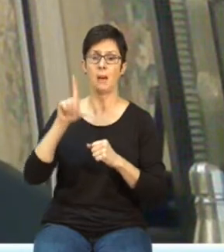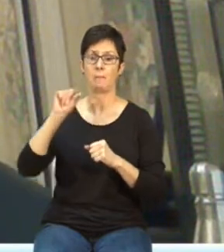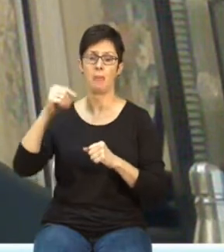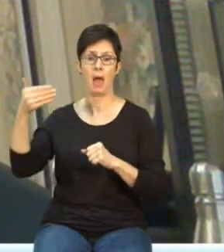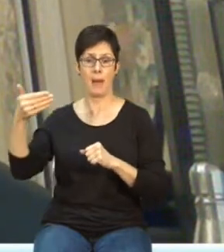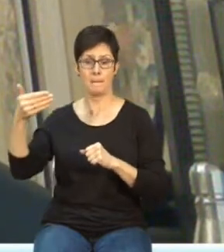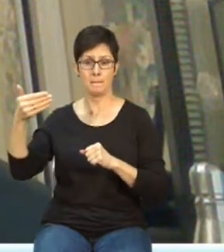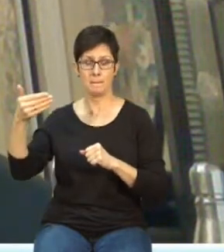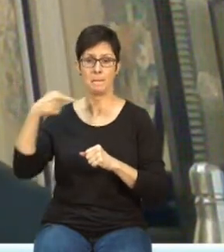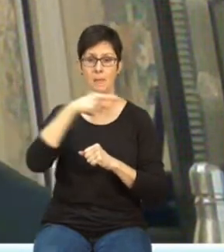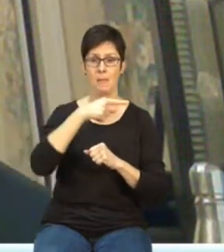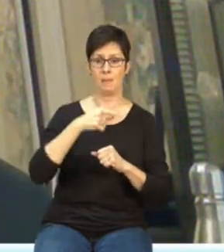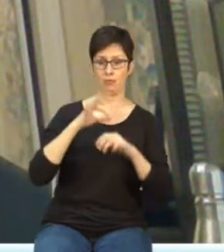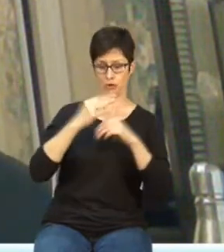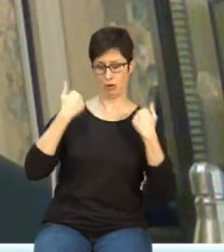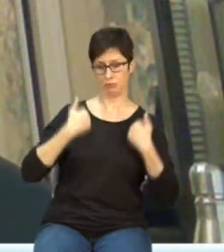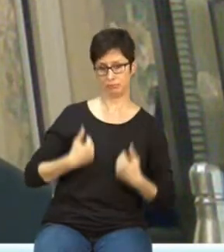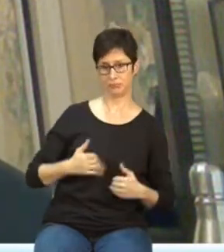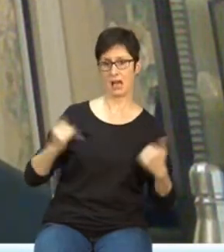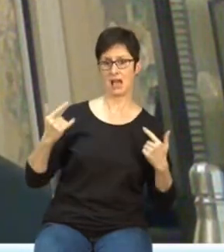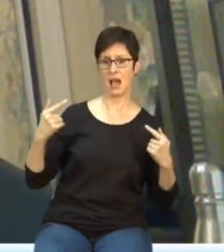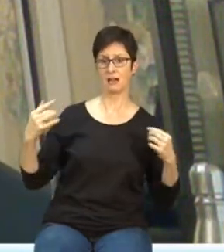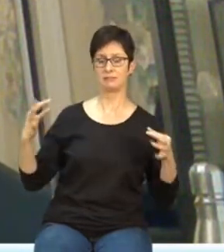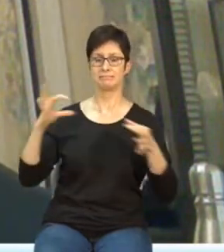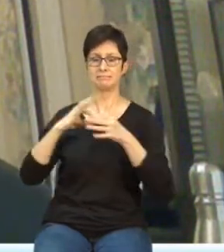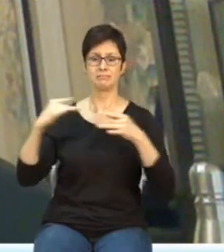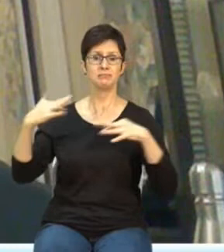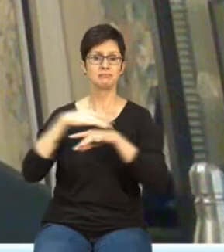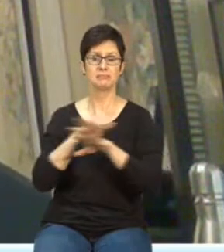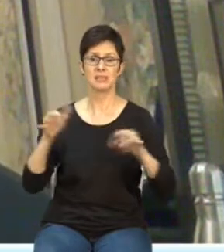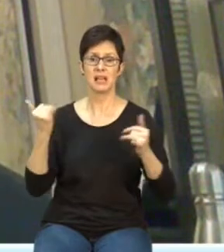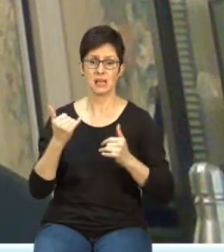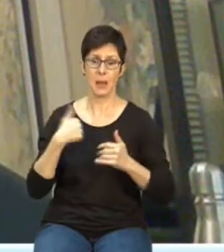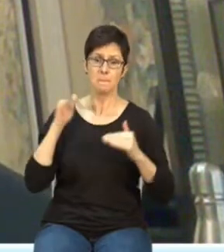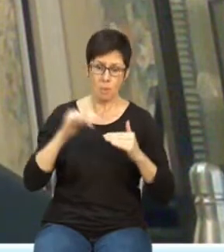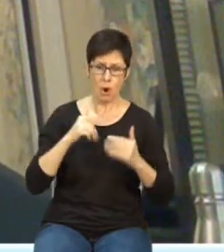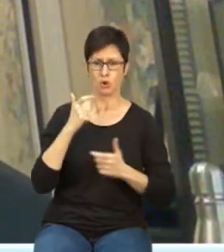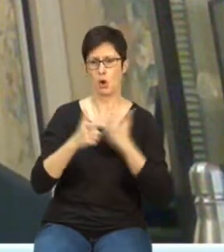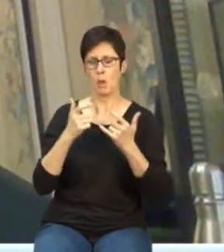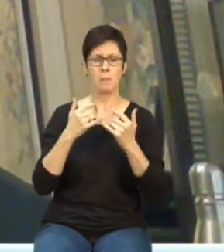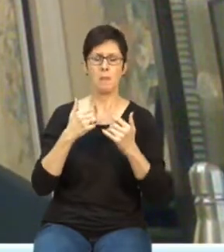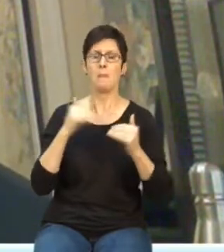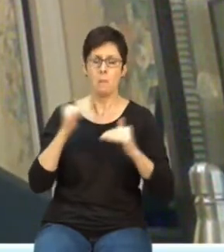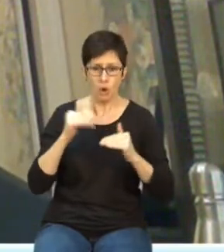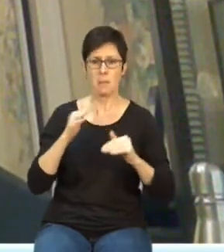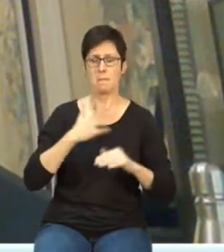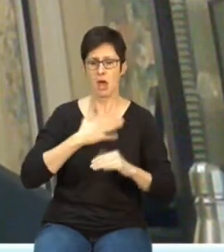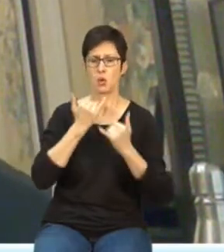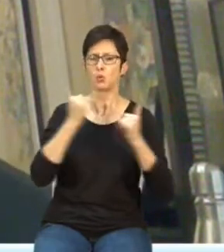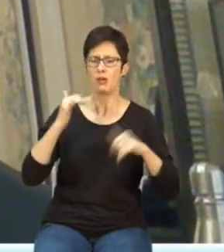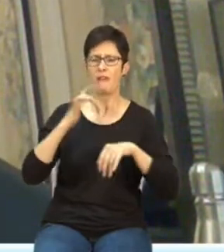a organizmem i oczywiście tutaj możemy wypracować różne wyniki Myślę że z tego też